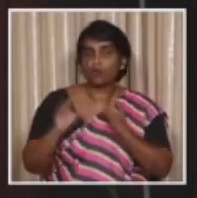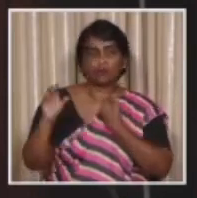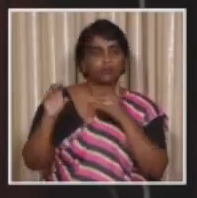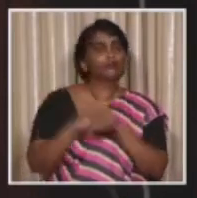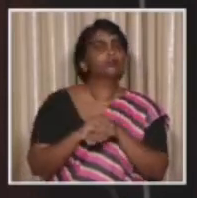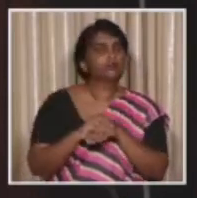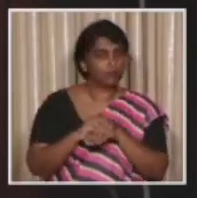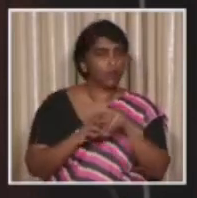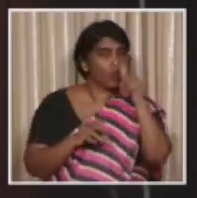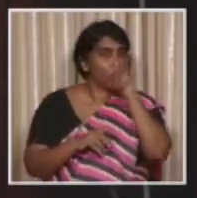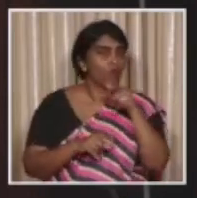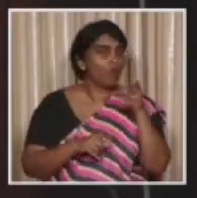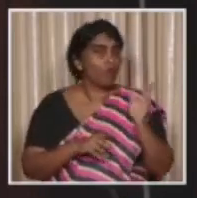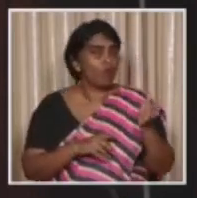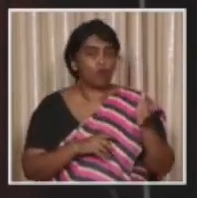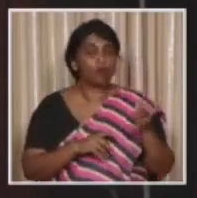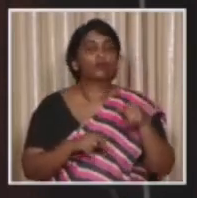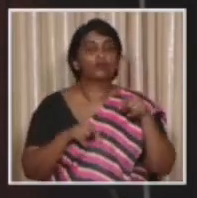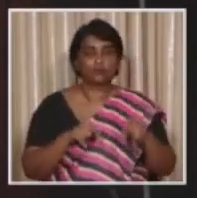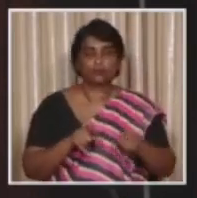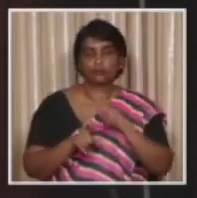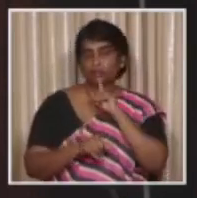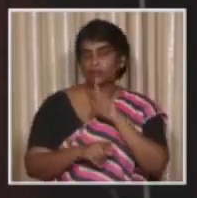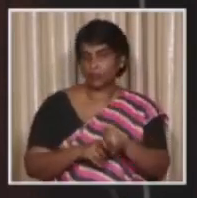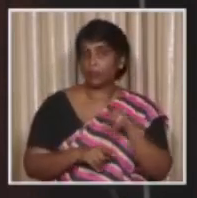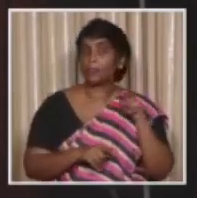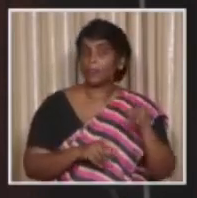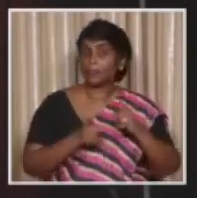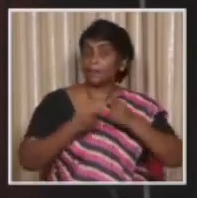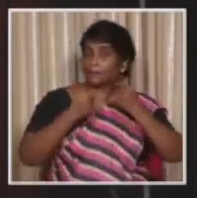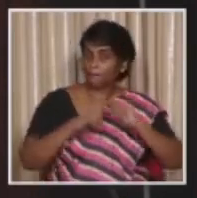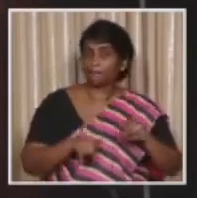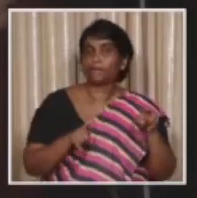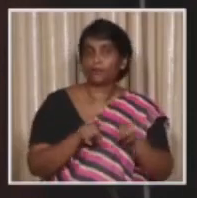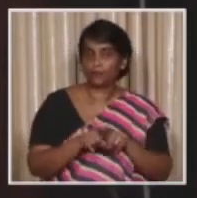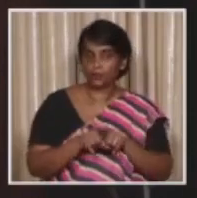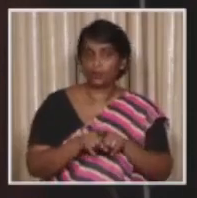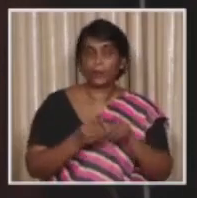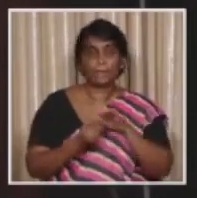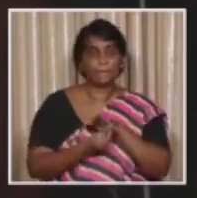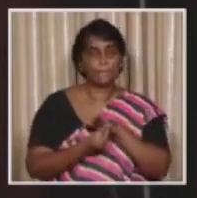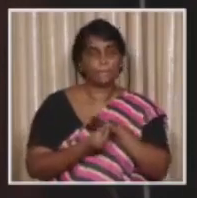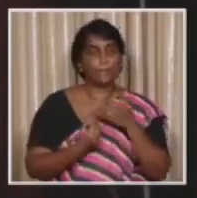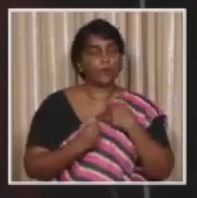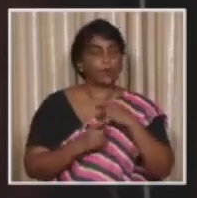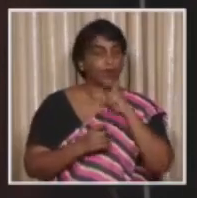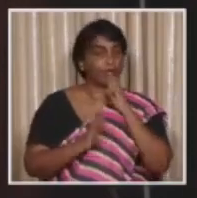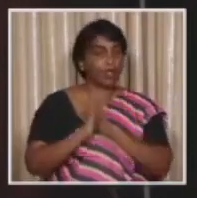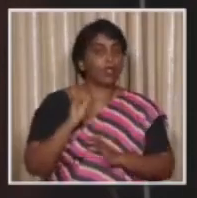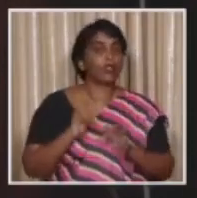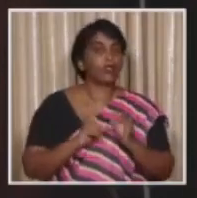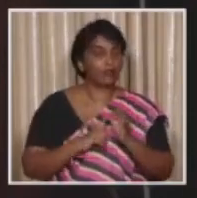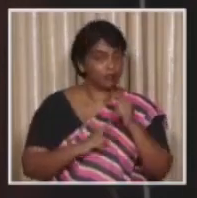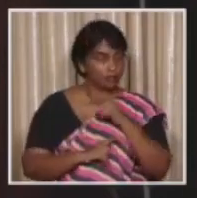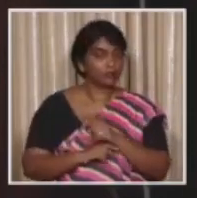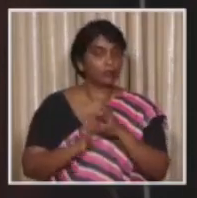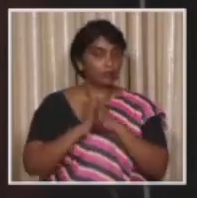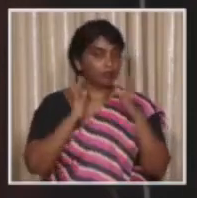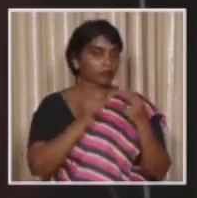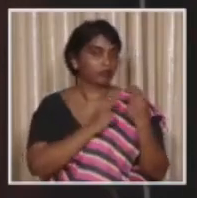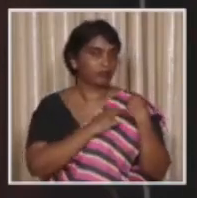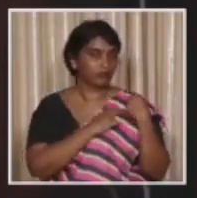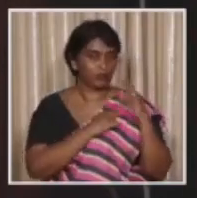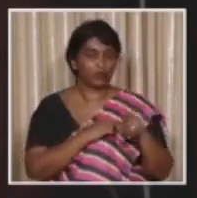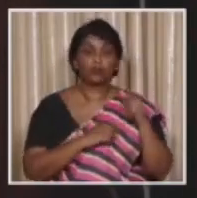වෙච්ච ඒ හොරා කියන කාරණාවත් එළිදරව් කරන්න ඕන අනිත් පැයෙන් බැලුවම පරිසර අපේ අධිකරණ ඇමතිතුමා ඔහුට ලොකු කාර්යභාරයක්